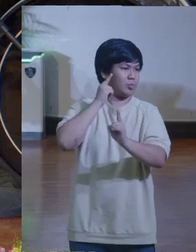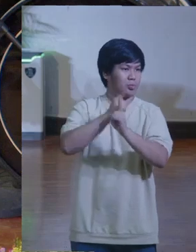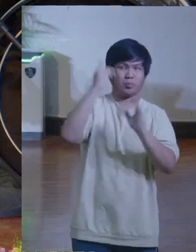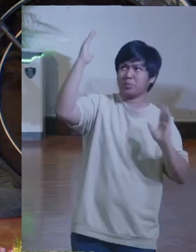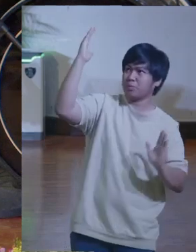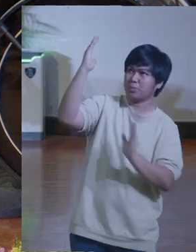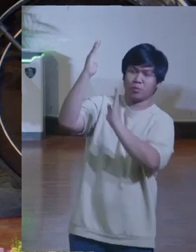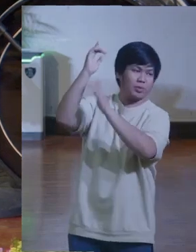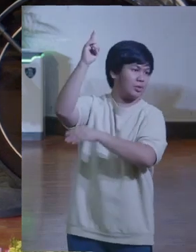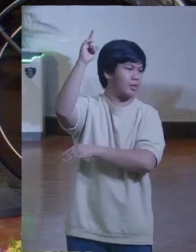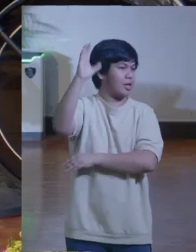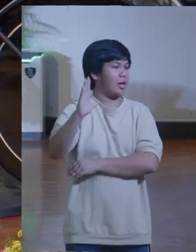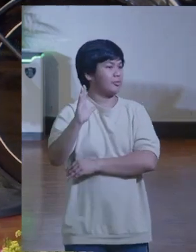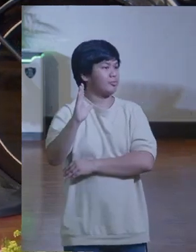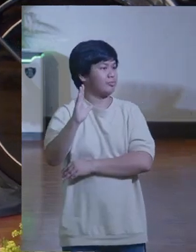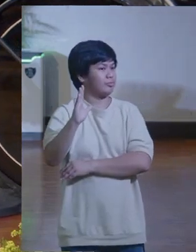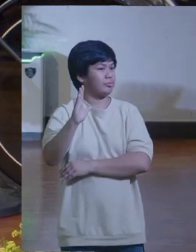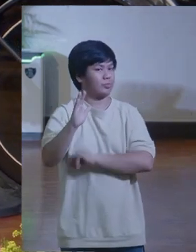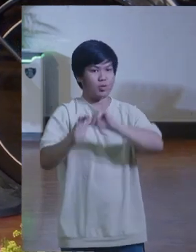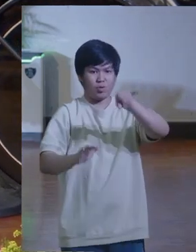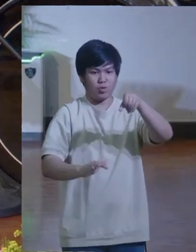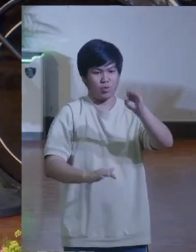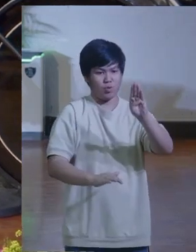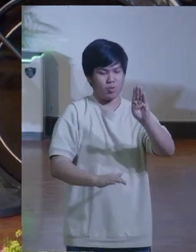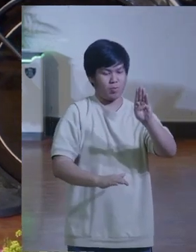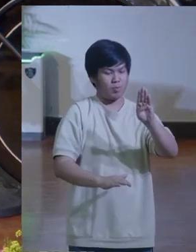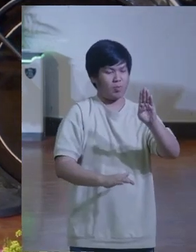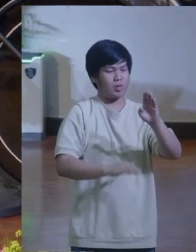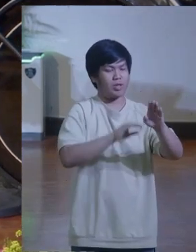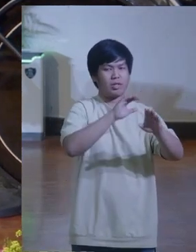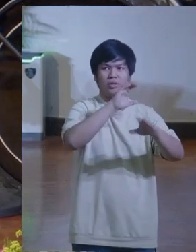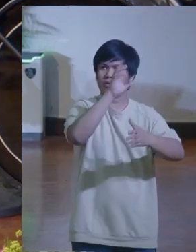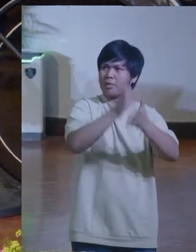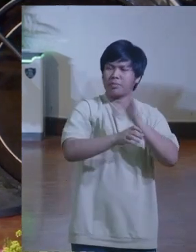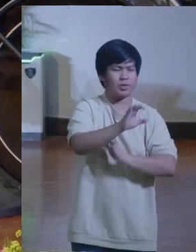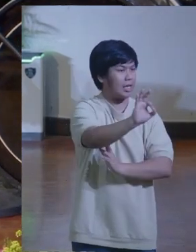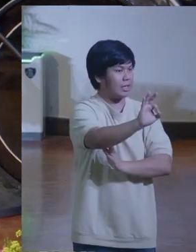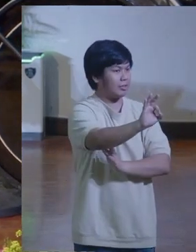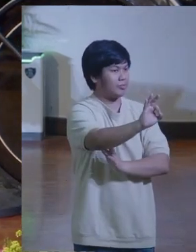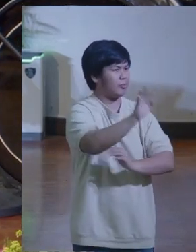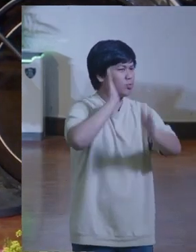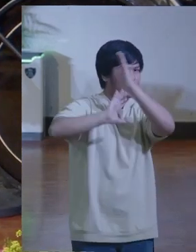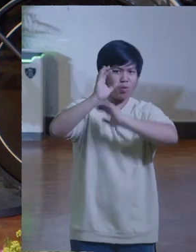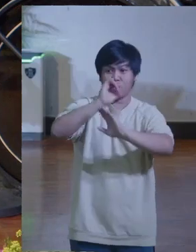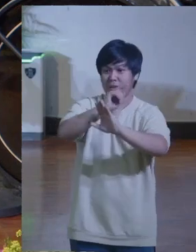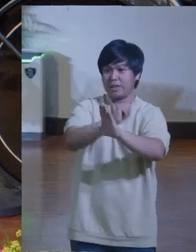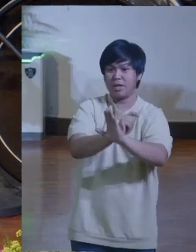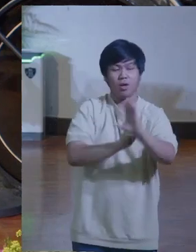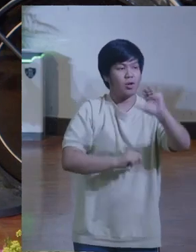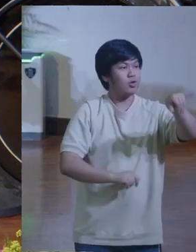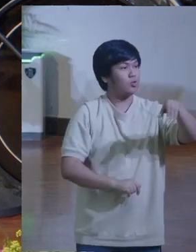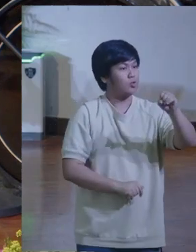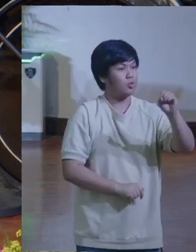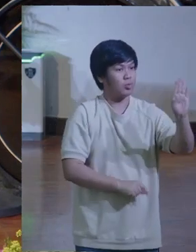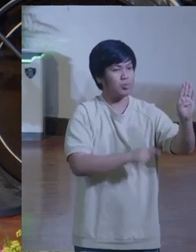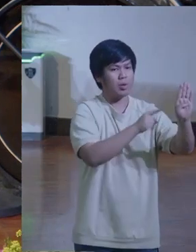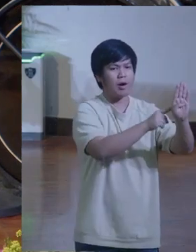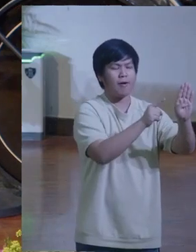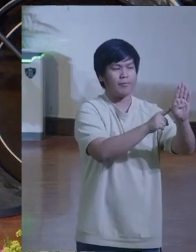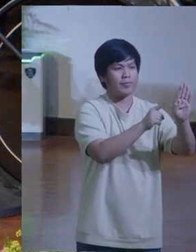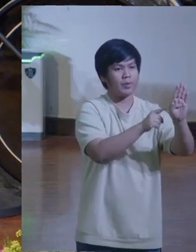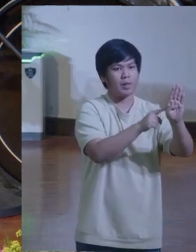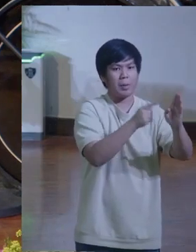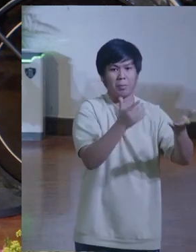actually, matatagpuan natin sa Job chapter 9, verse 2. Job po ay kinoconsider ng